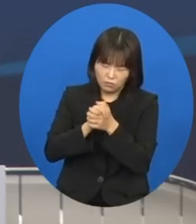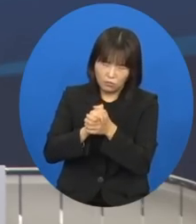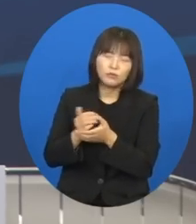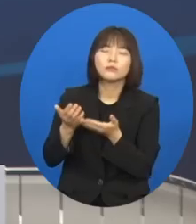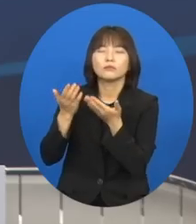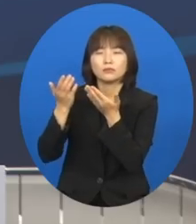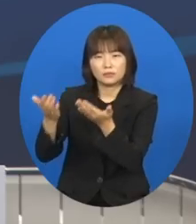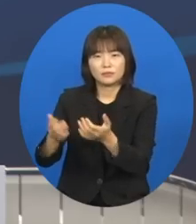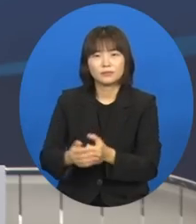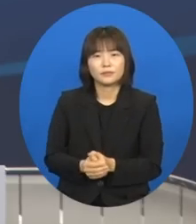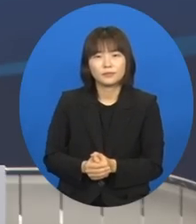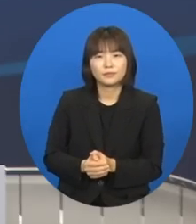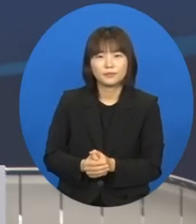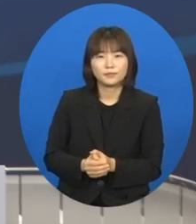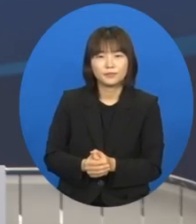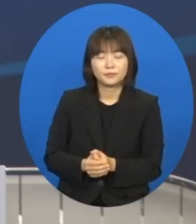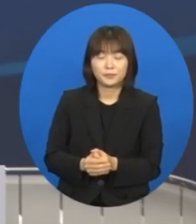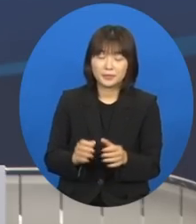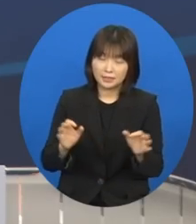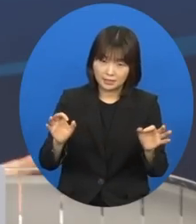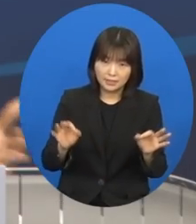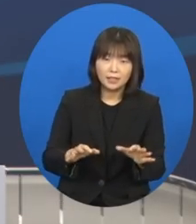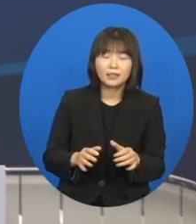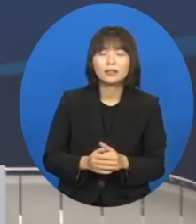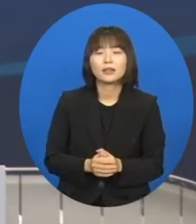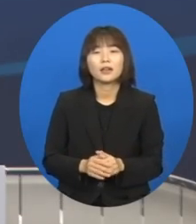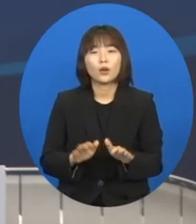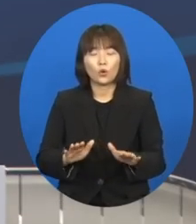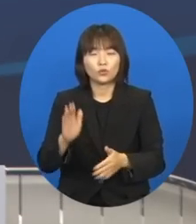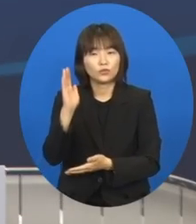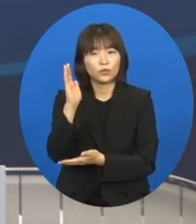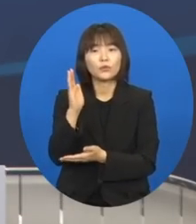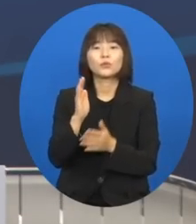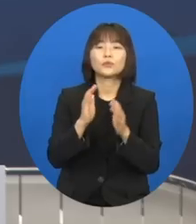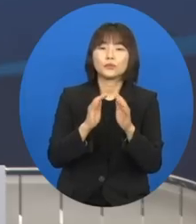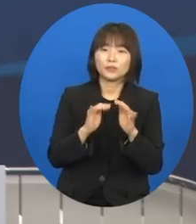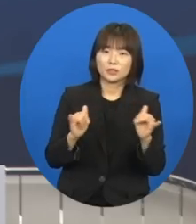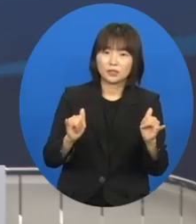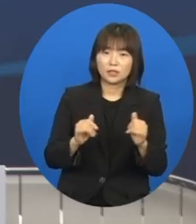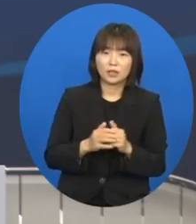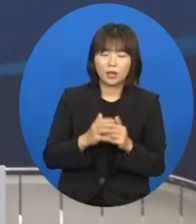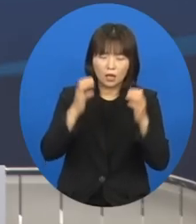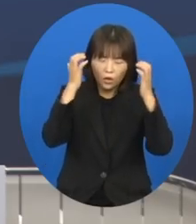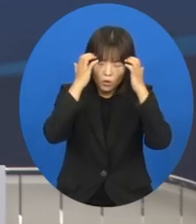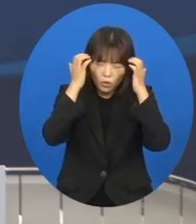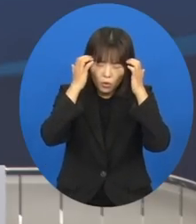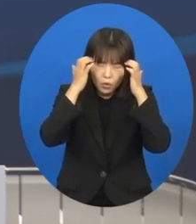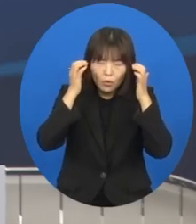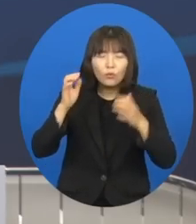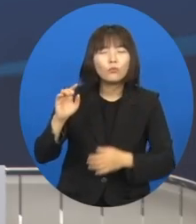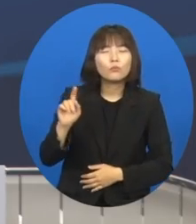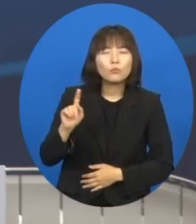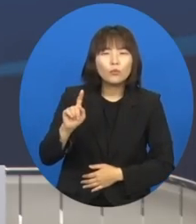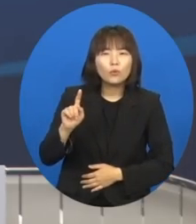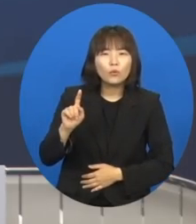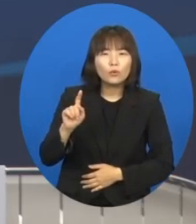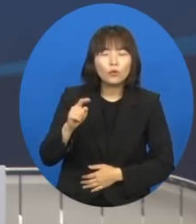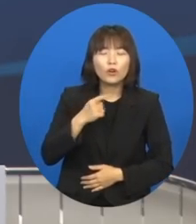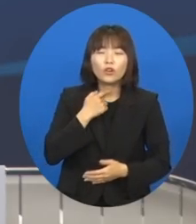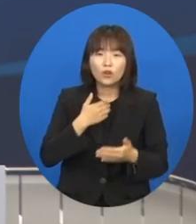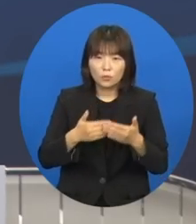여러분 잠깐 여기서 잠깐 오늘 설교자가 무슨 고통을